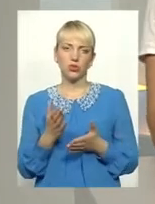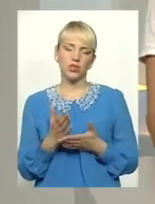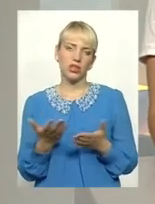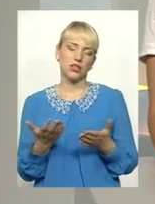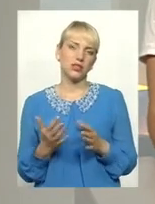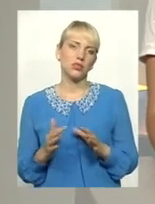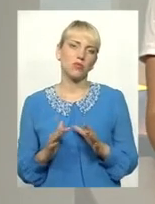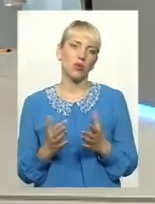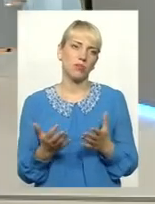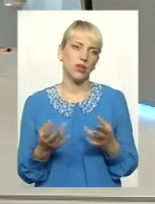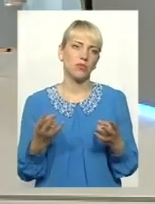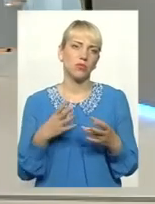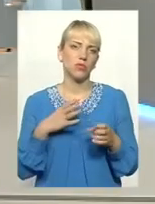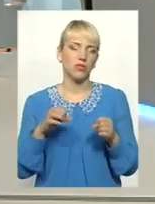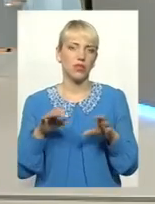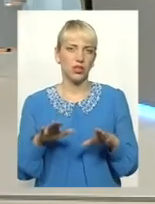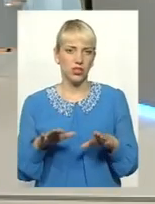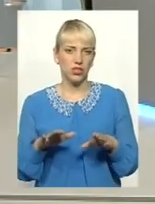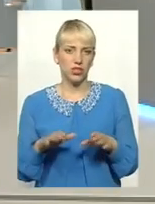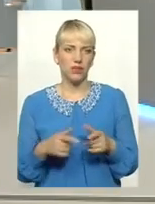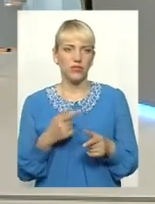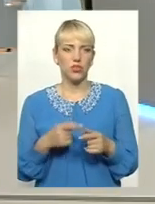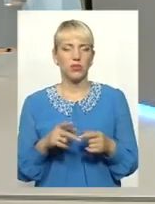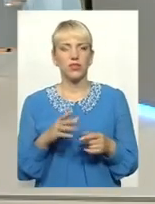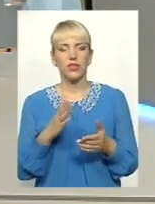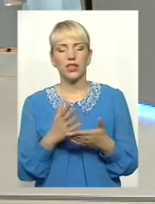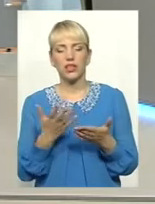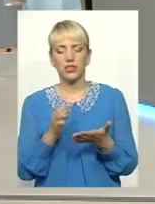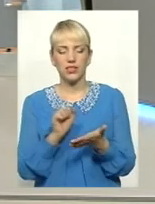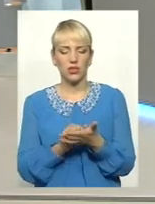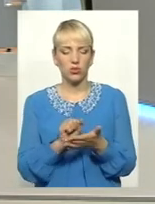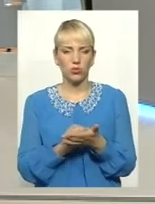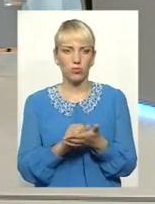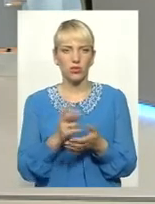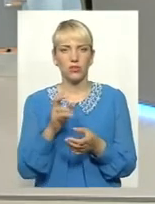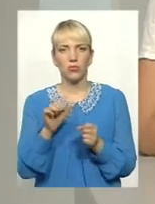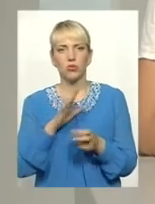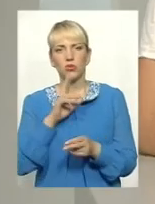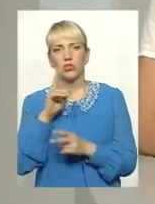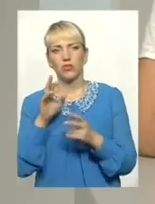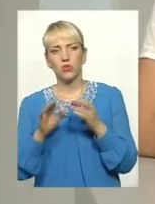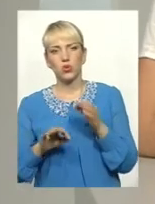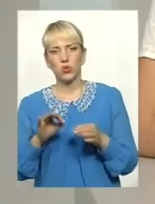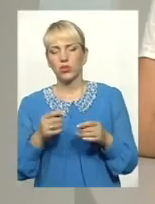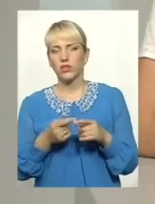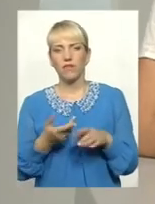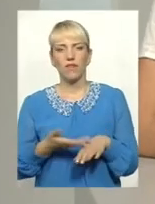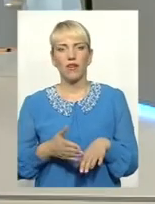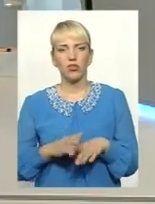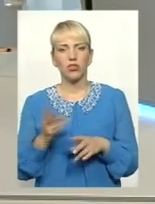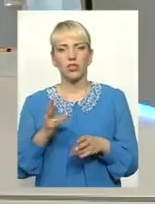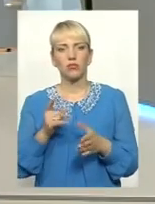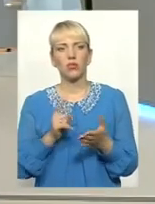момент, значить має бути вирішення. Чи це задокументовано? Дуже важко. Це чому? Дуже важко, тому що треба